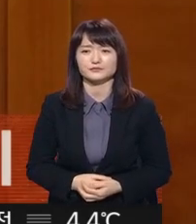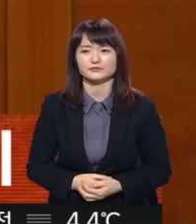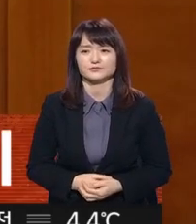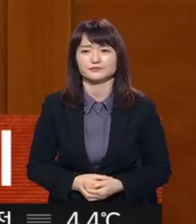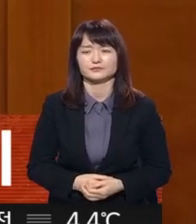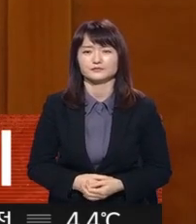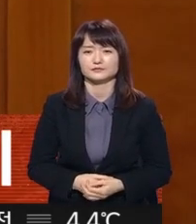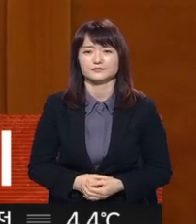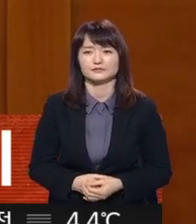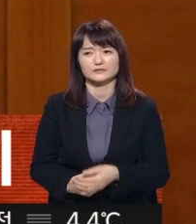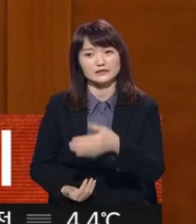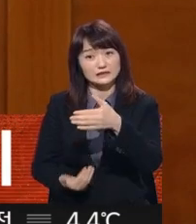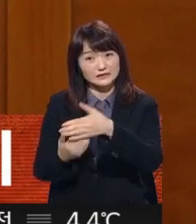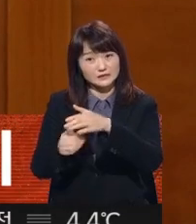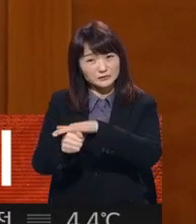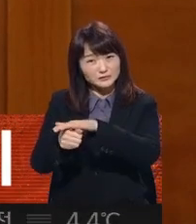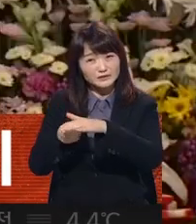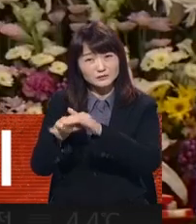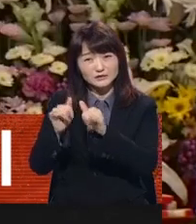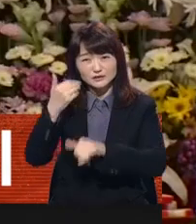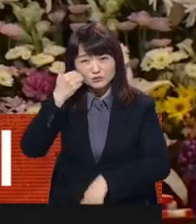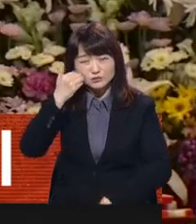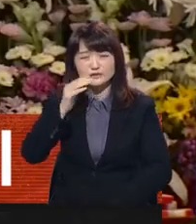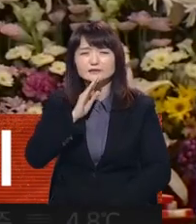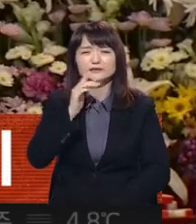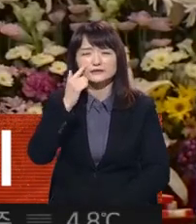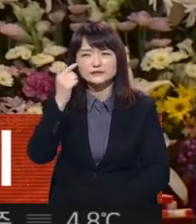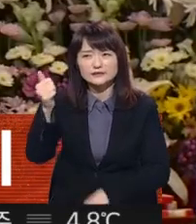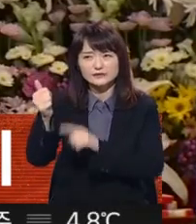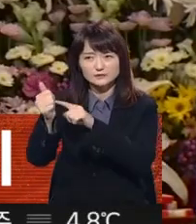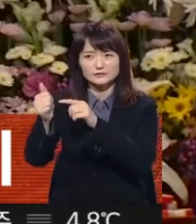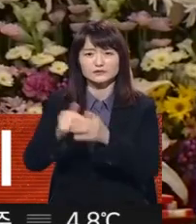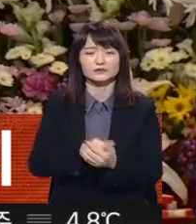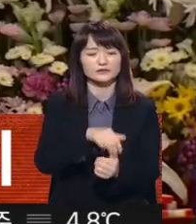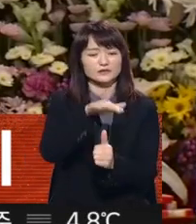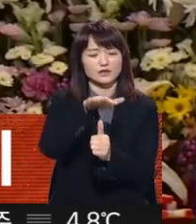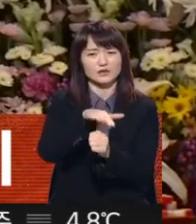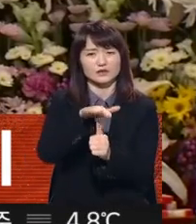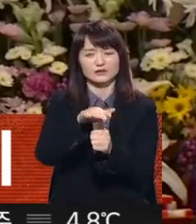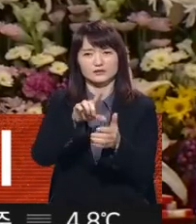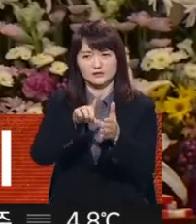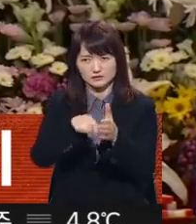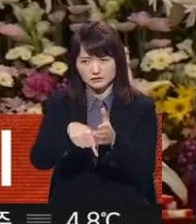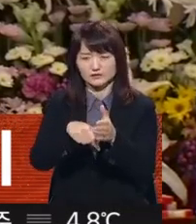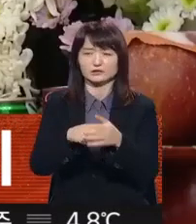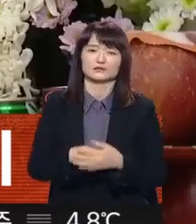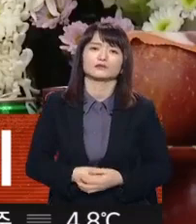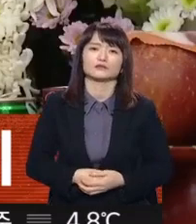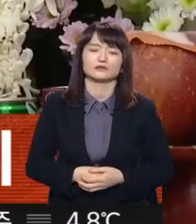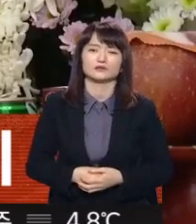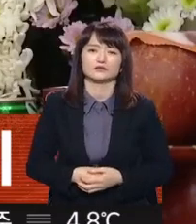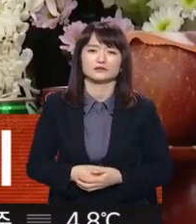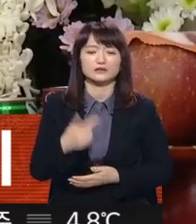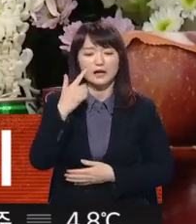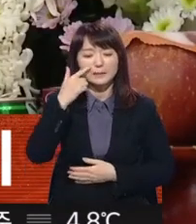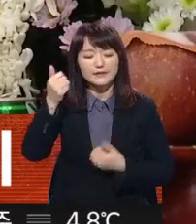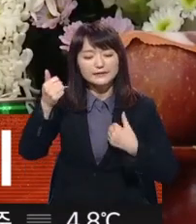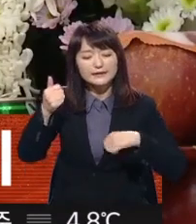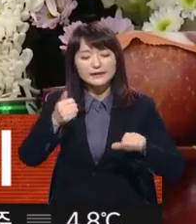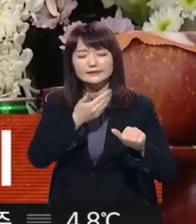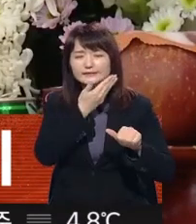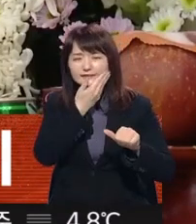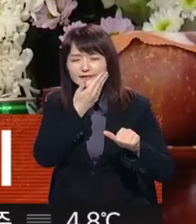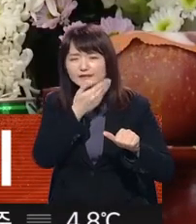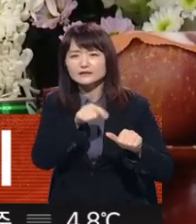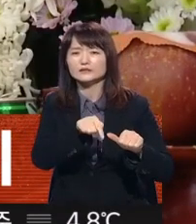그 비겁한 사람이 바로 이 친부입니다. 그 원래 이제 어린 시절일 때는 그 친부가 저 아들을 굉장히 귀여워했다라고 뭐 알려져 있긴